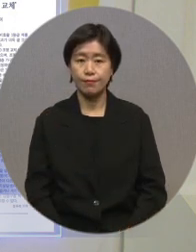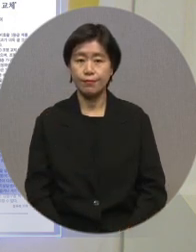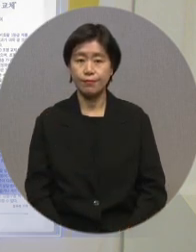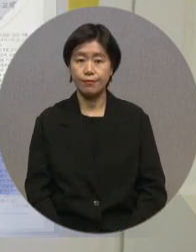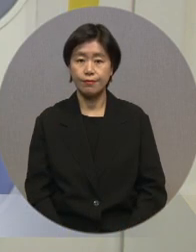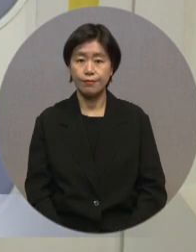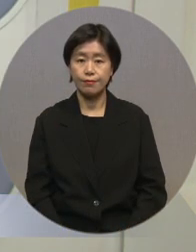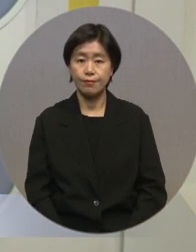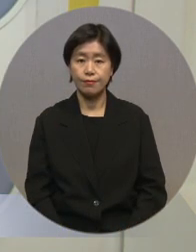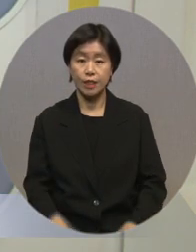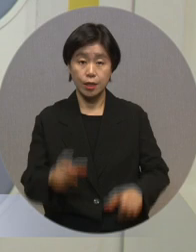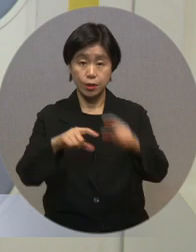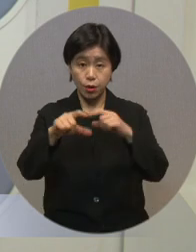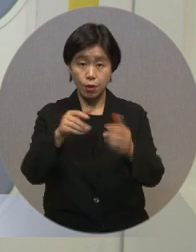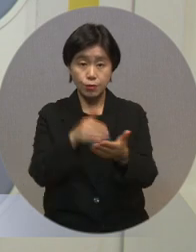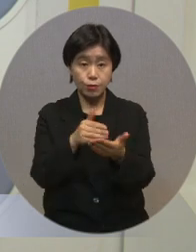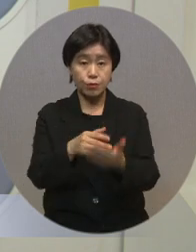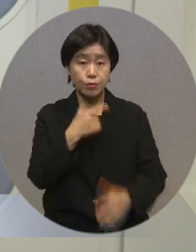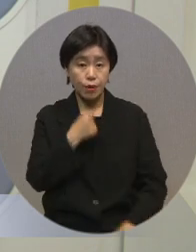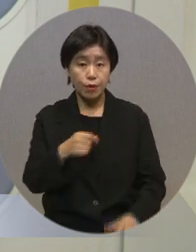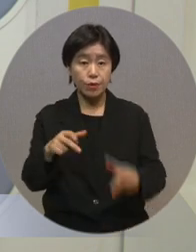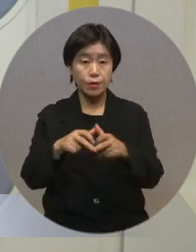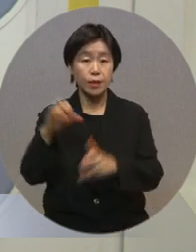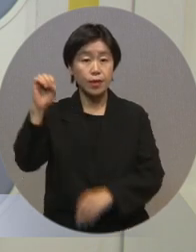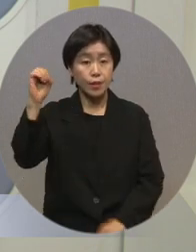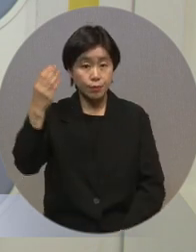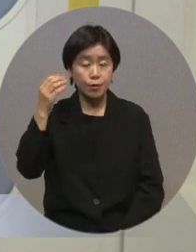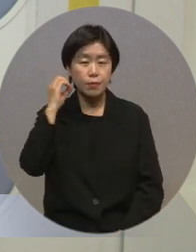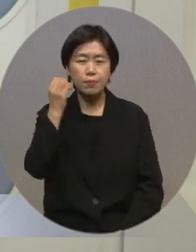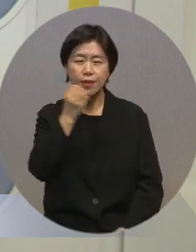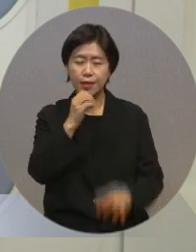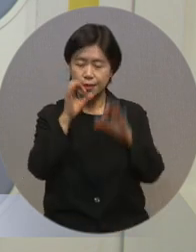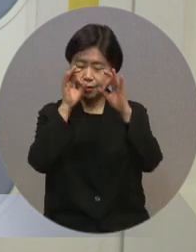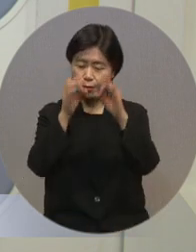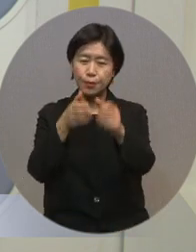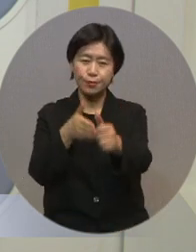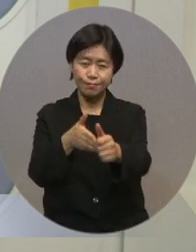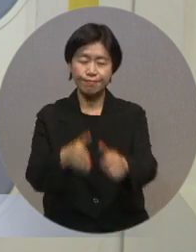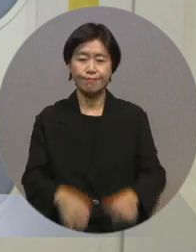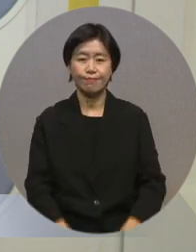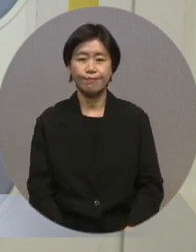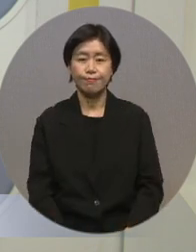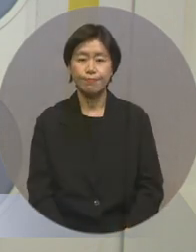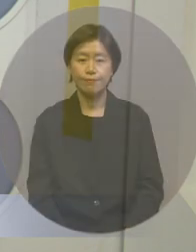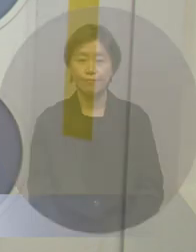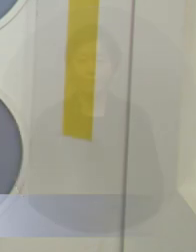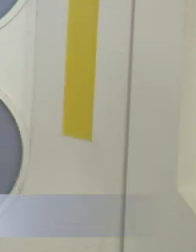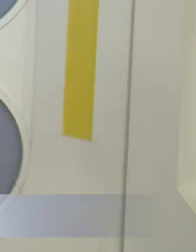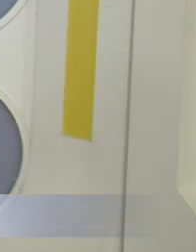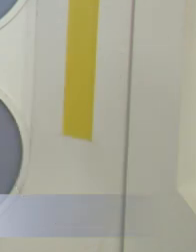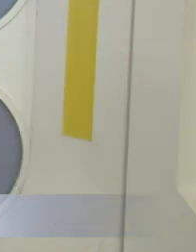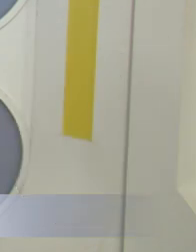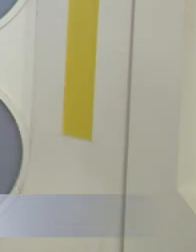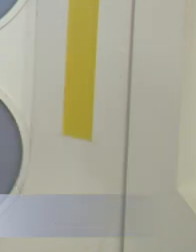보입니다 더 자세한 뉴스는 장애인 신문과 웰페어 뉴스 홈페이지를 통해 확인할 수 있습니다